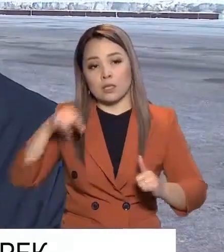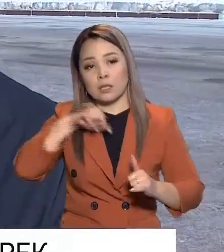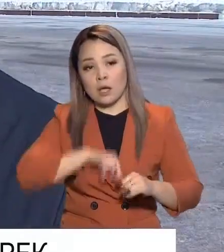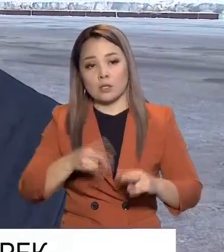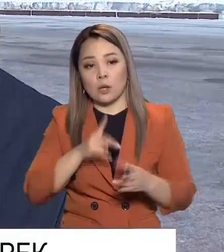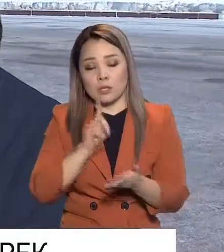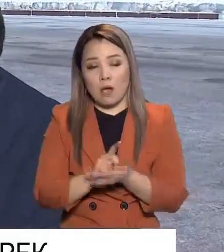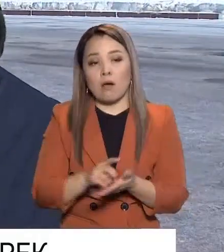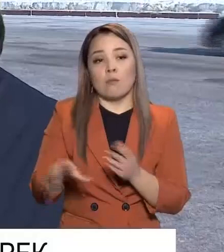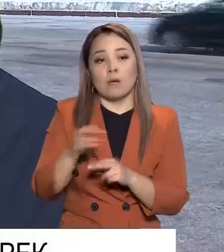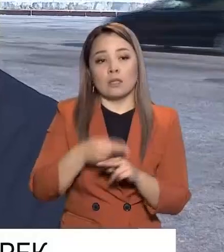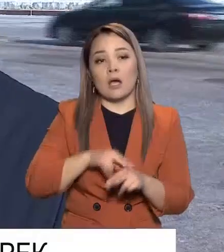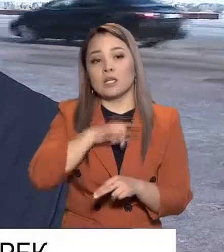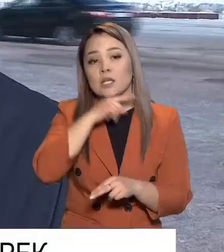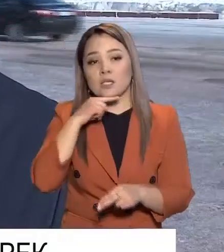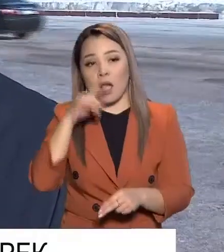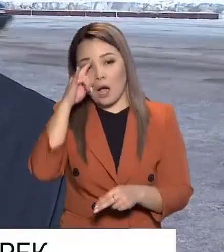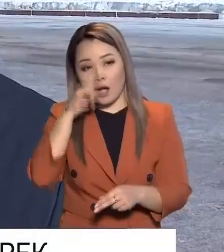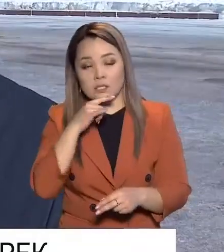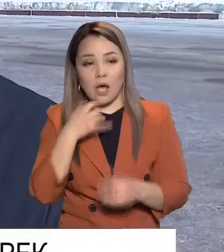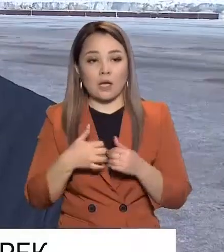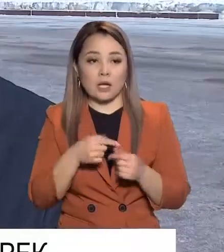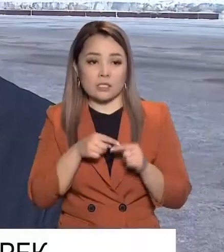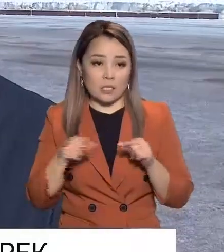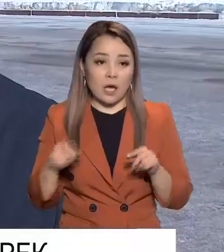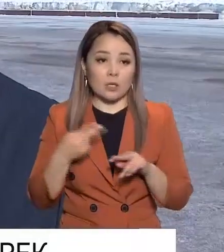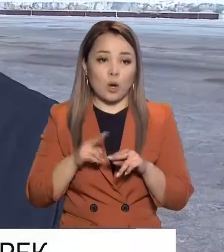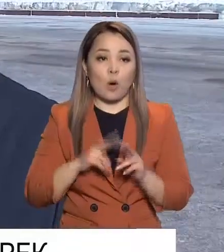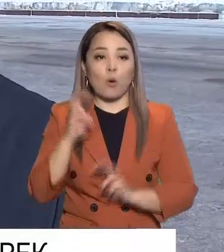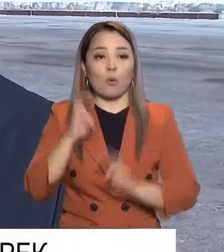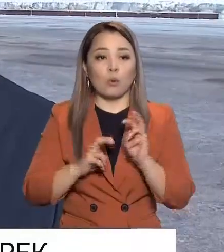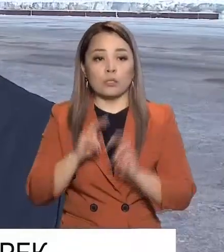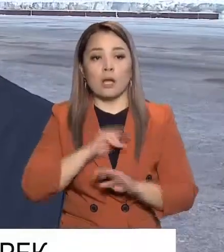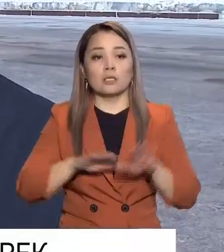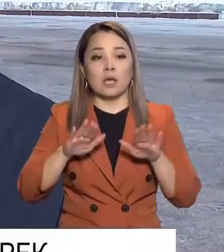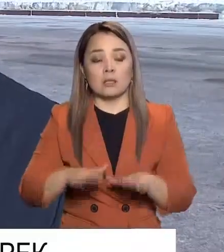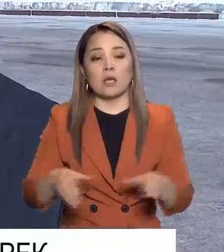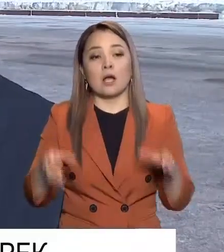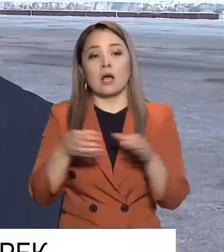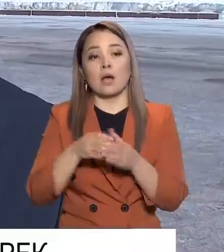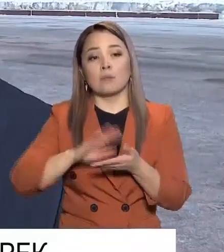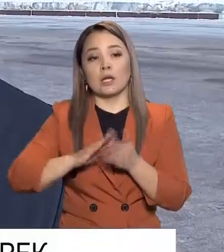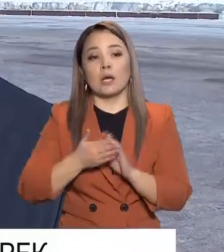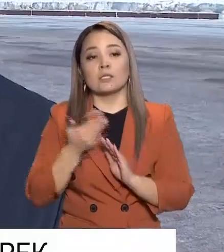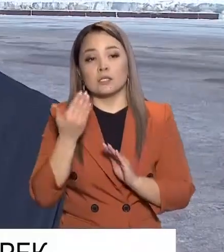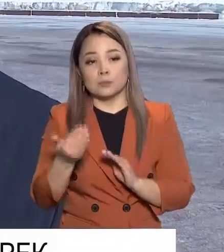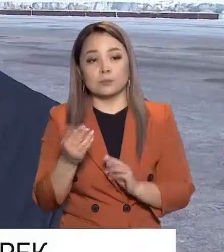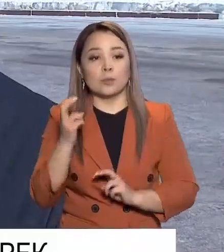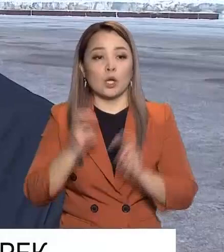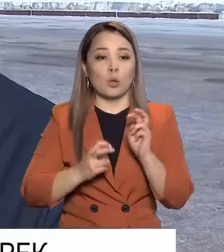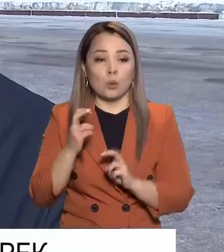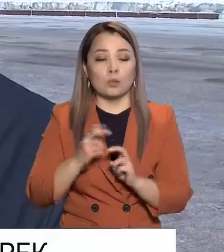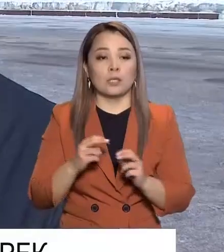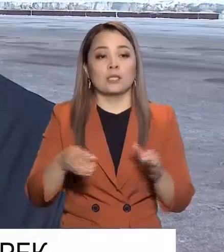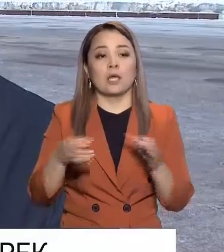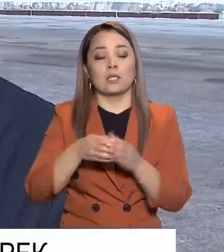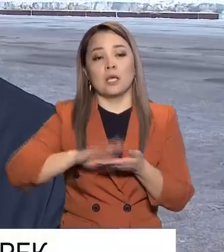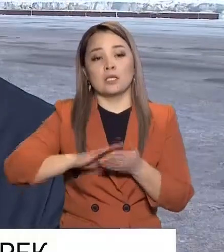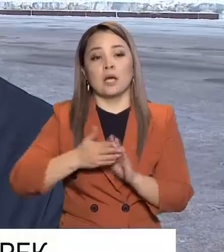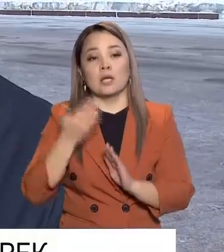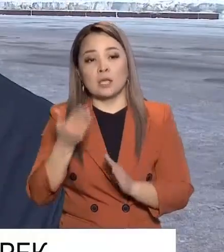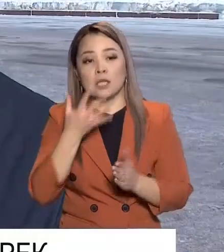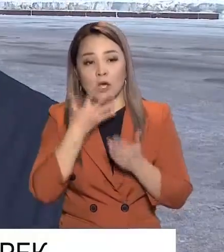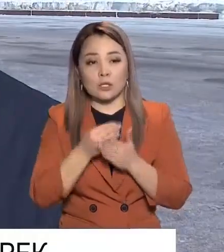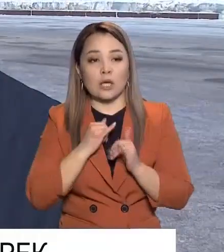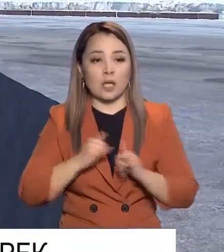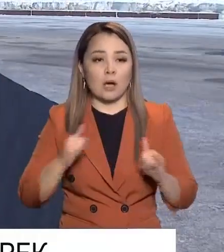таңда Ресей мен Қазақстанның арасындағы өнеркәсіптік кооперация, өнеркәсіптік интеграция ол бұрындан